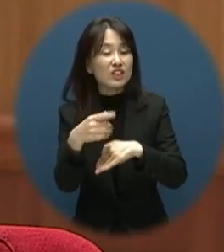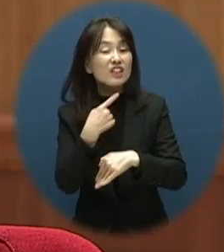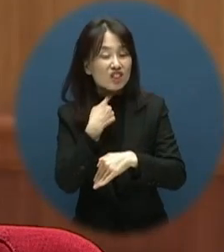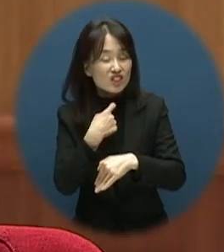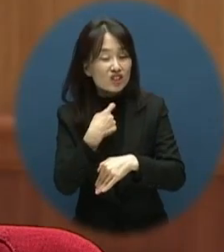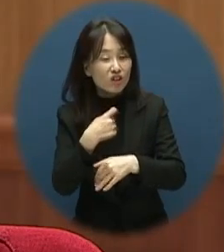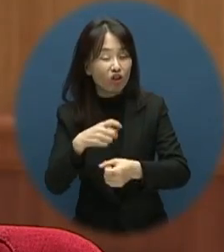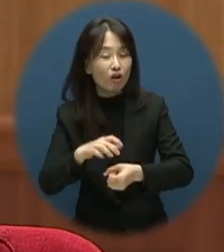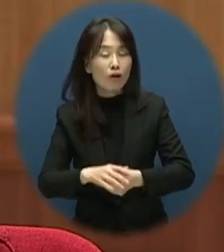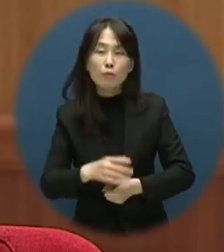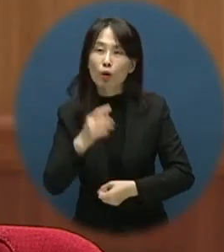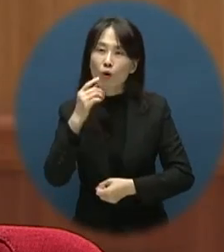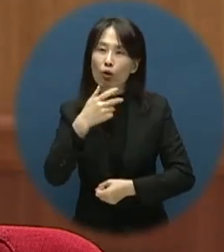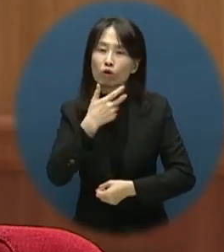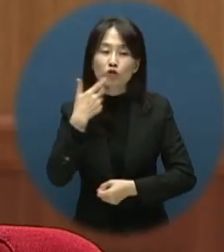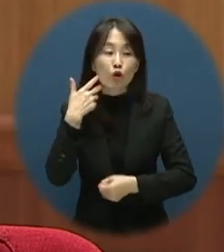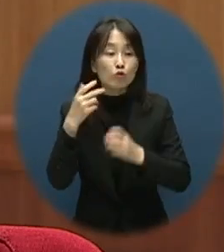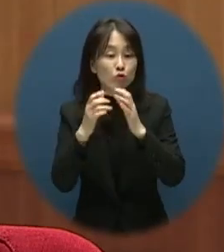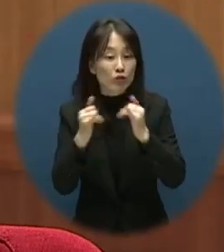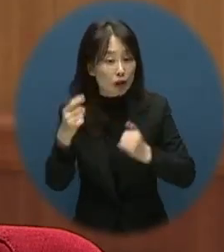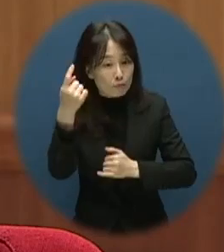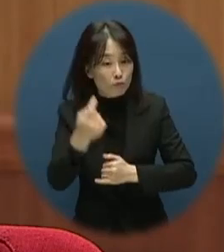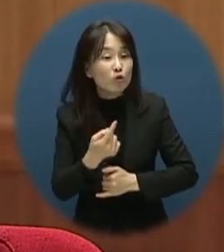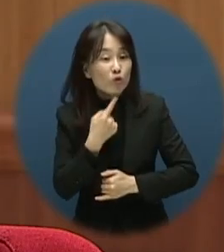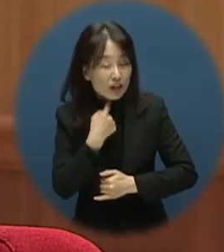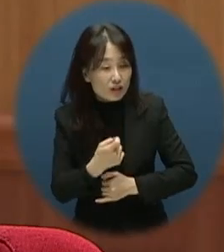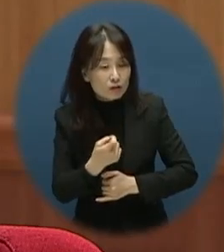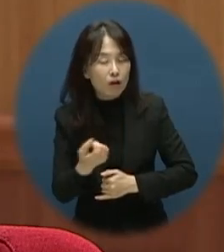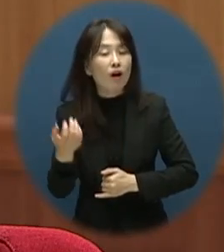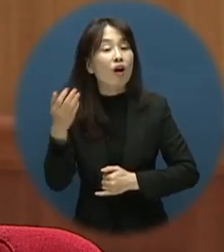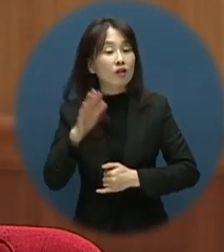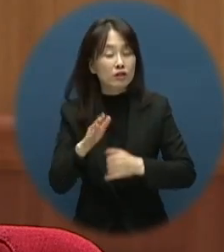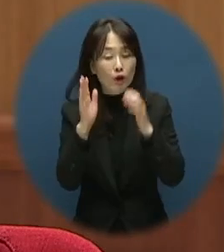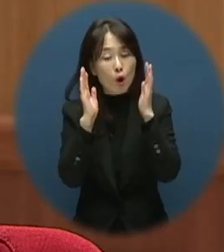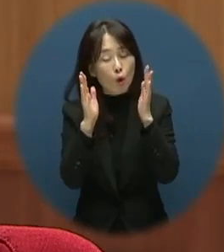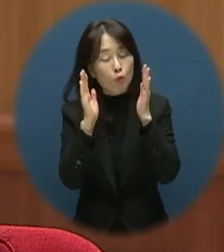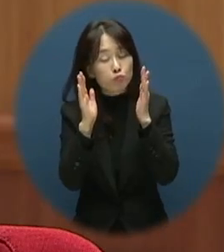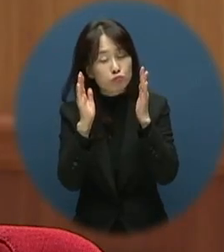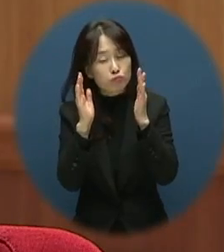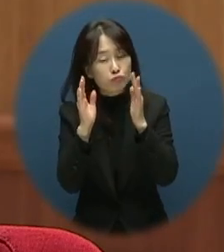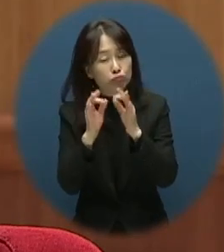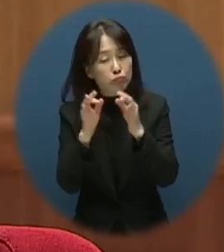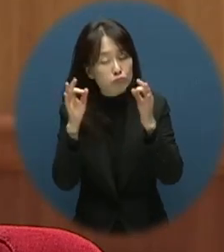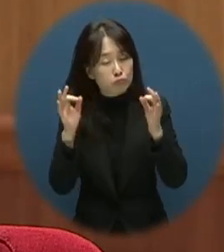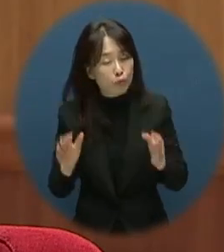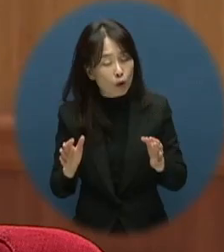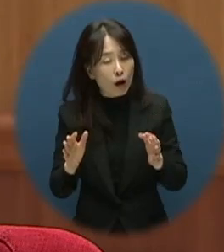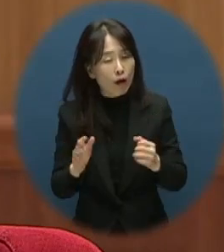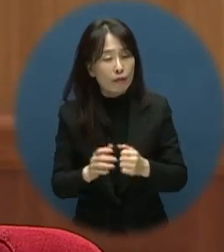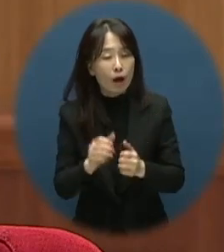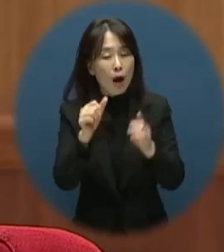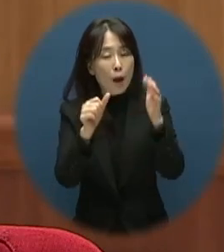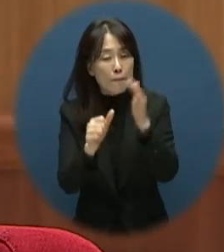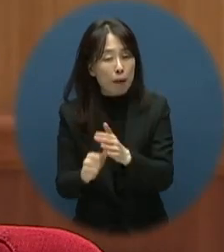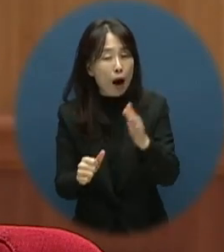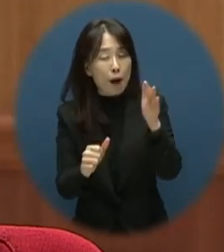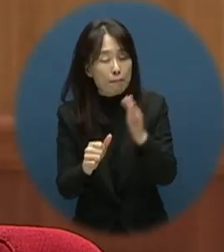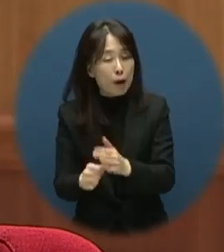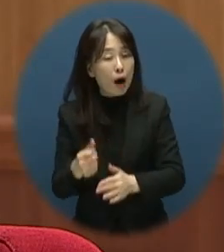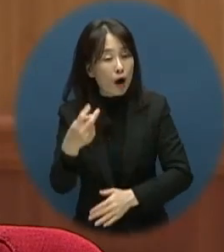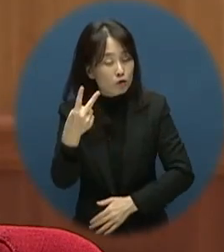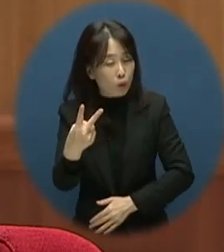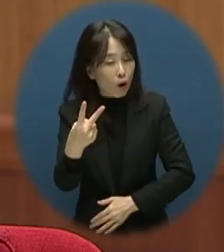서양인, 뭐, 영국 사람. 예과 한 2년 동안 두 번 유급해가지고